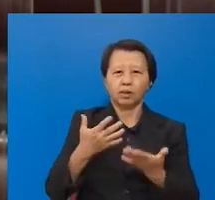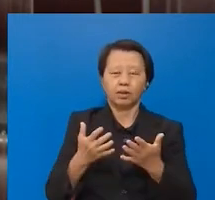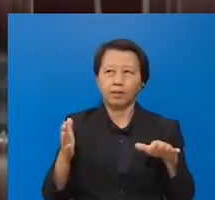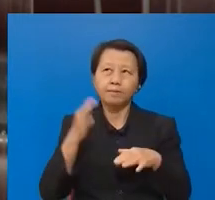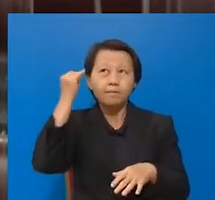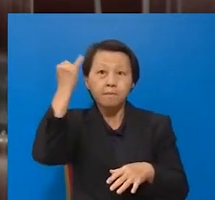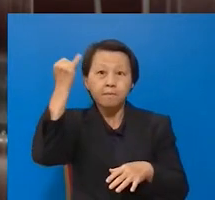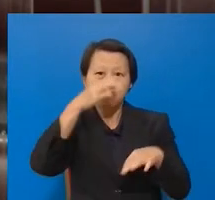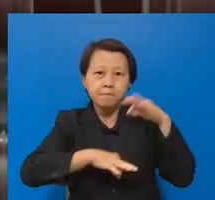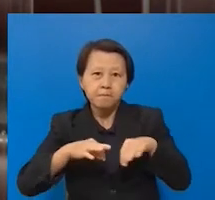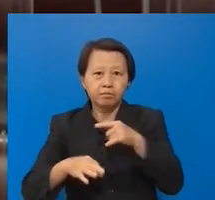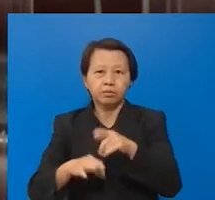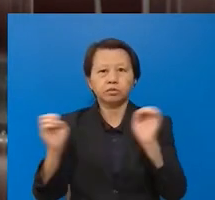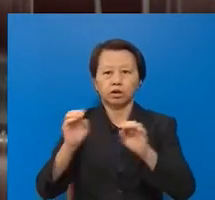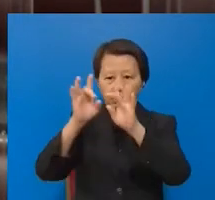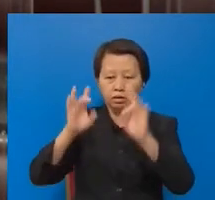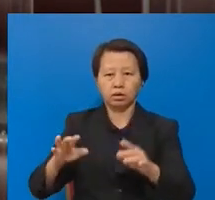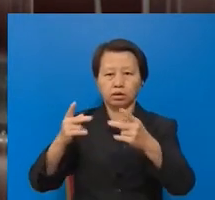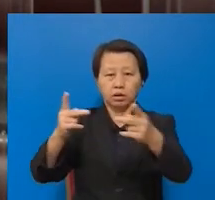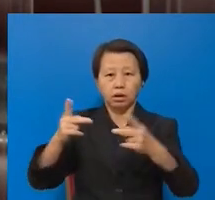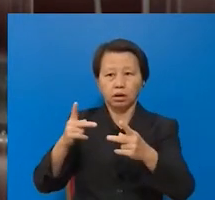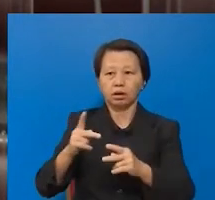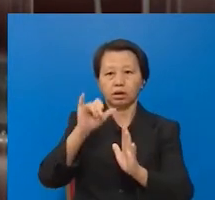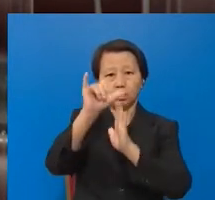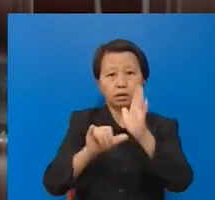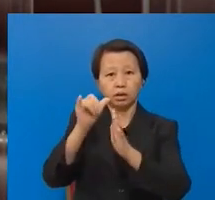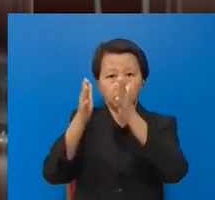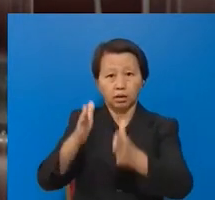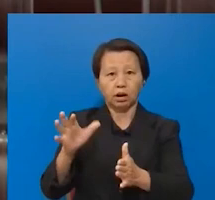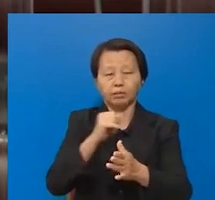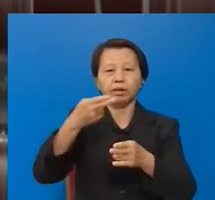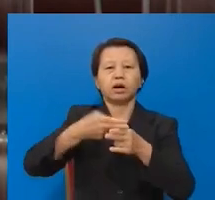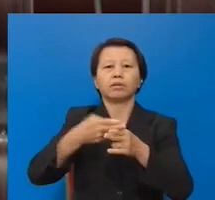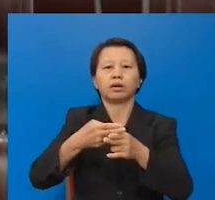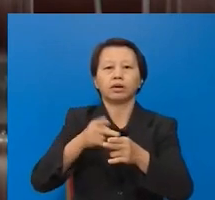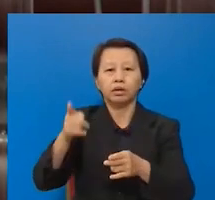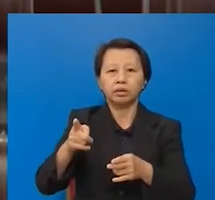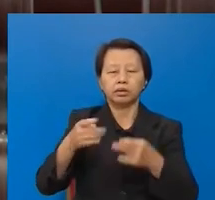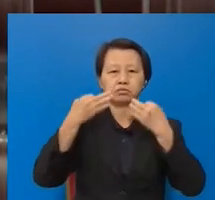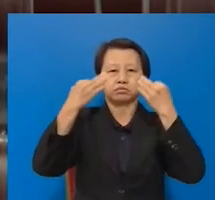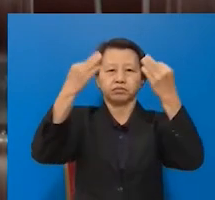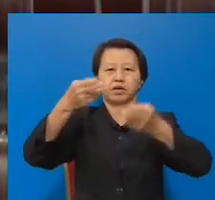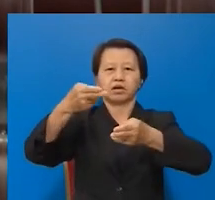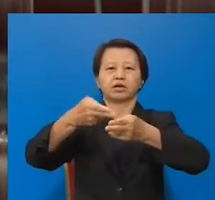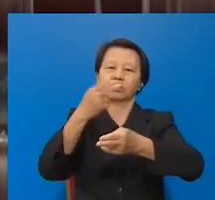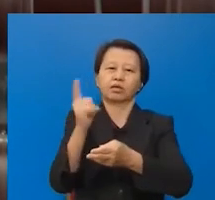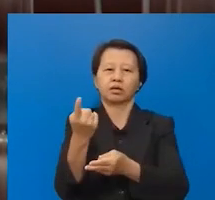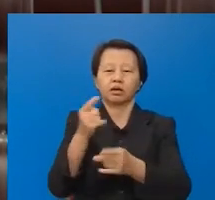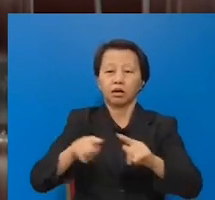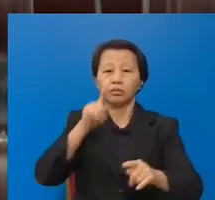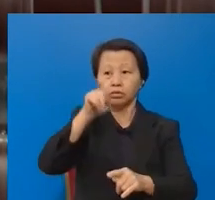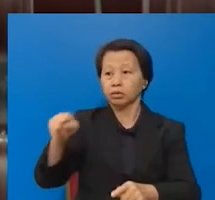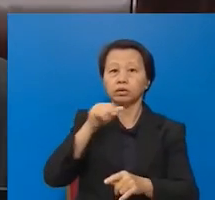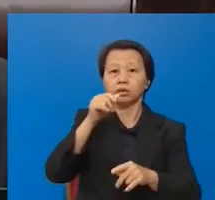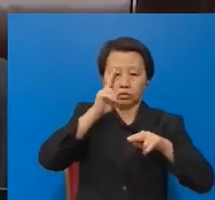isu. Jadi dia tidak ada exam kawasan tu, hanya YouTuber ya untuk mengambil nama. Jadi maknanya dia terkenal sekejap. Tetapi